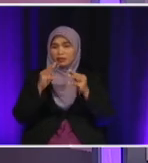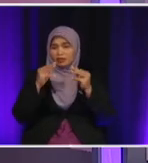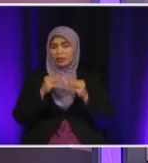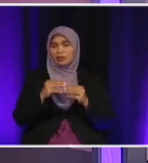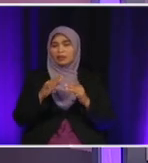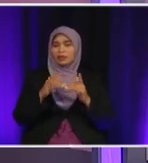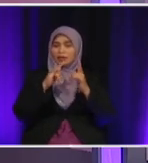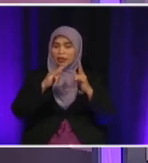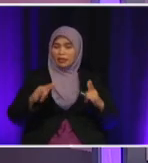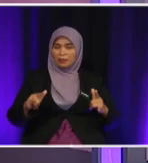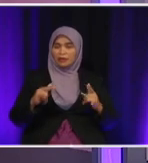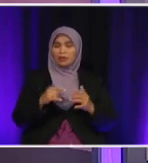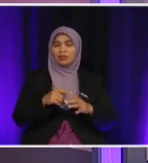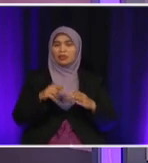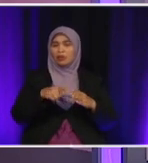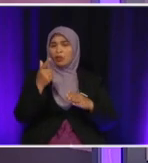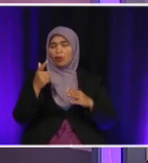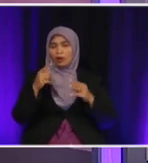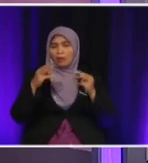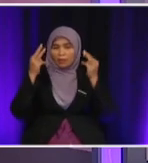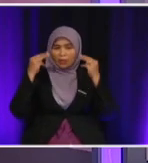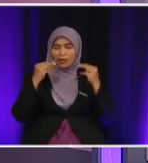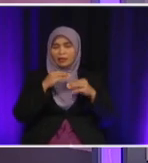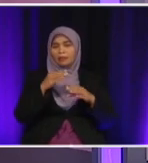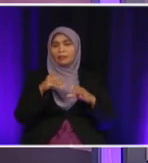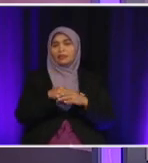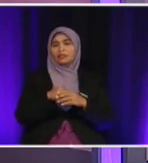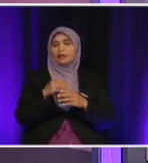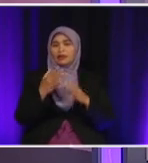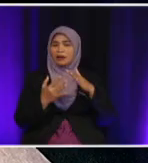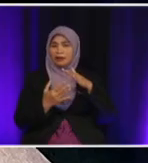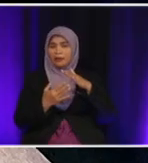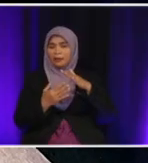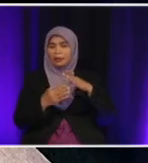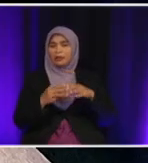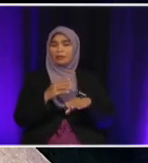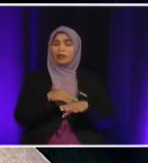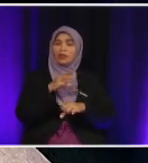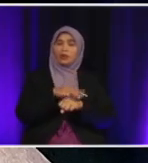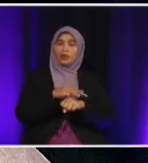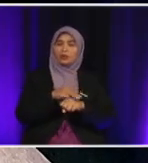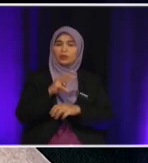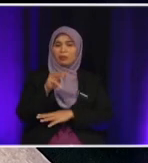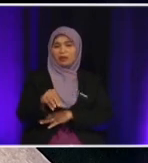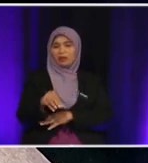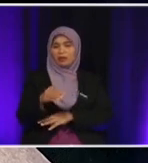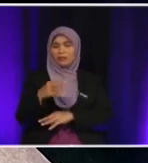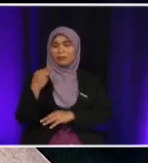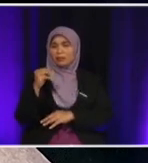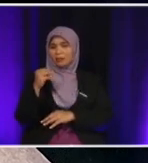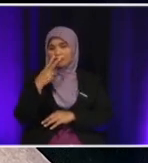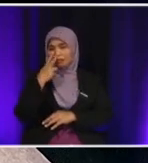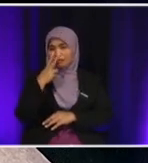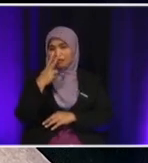juga memasang obor ataupun unggun api pada waktu malam musuh dari jauh nampak Wah hebatnya umat Islam